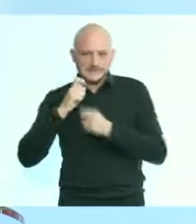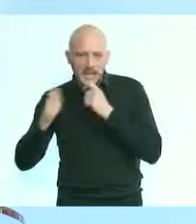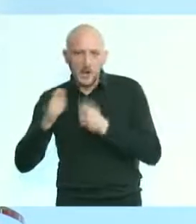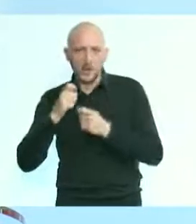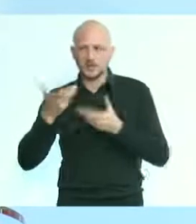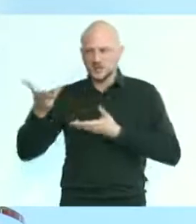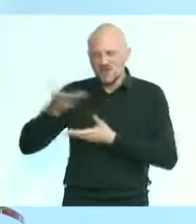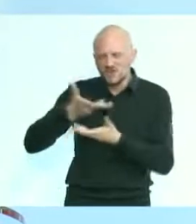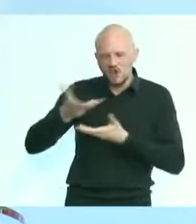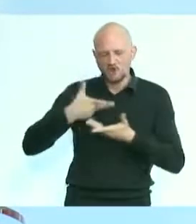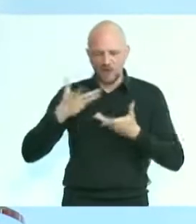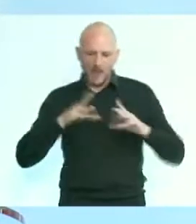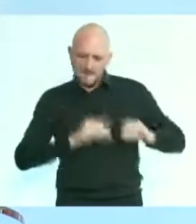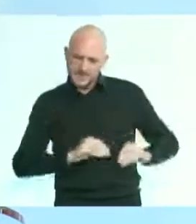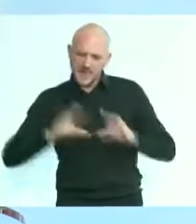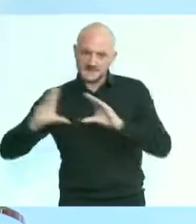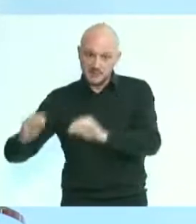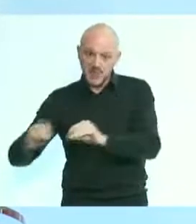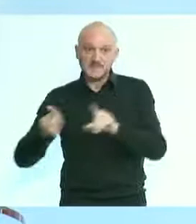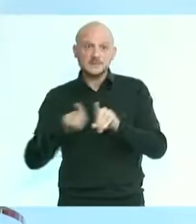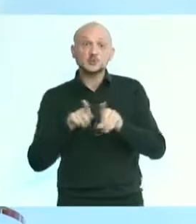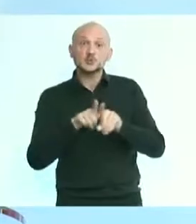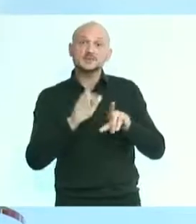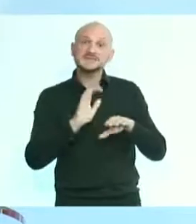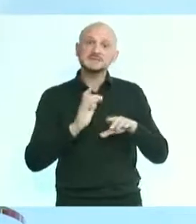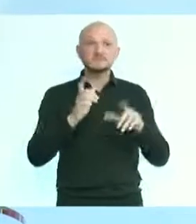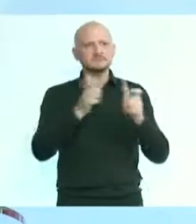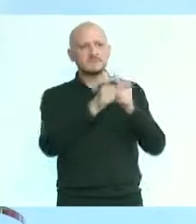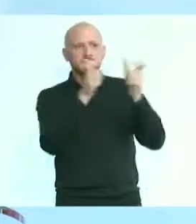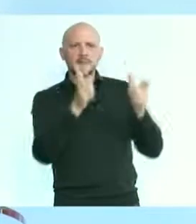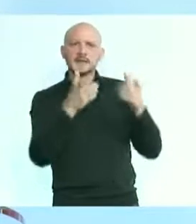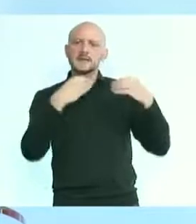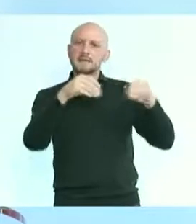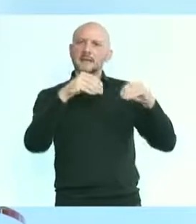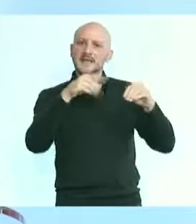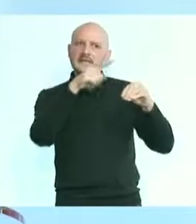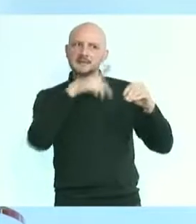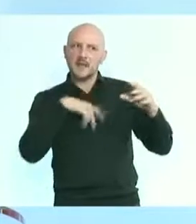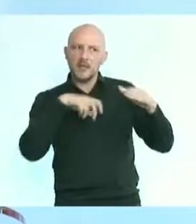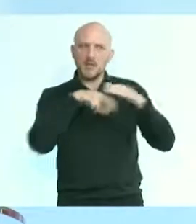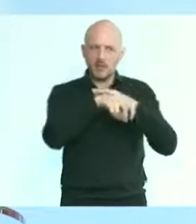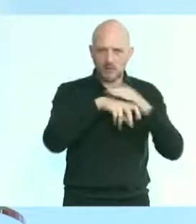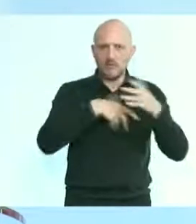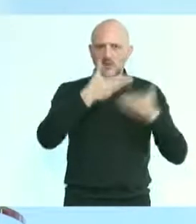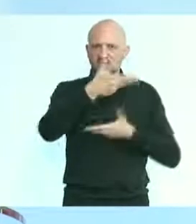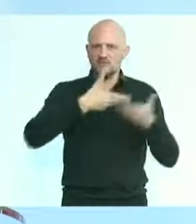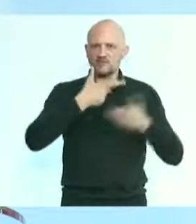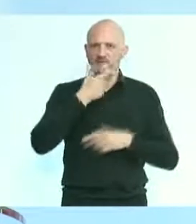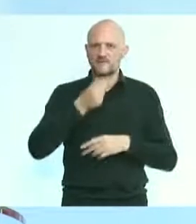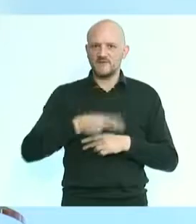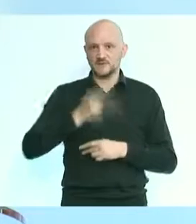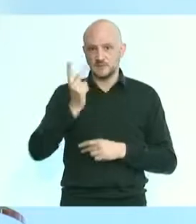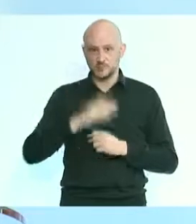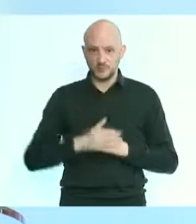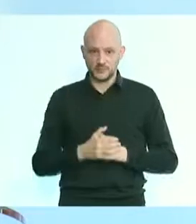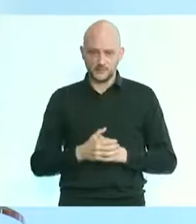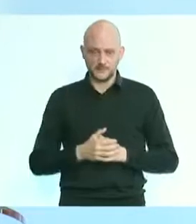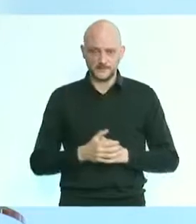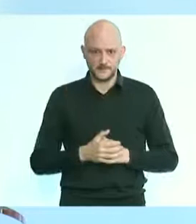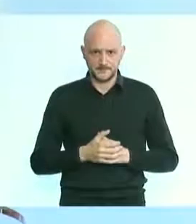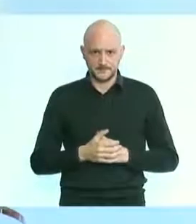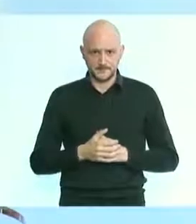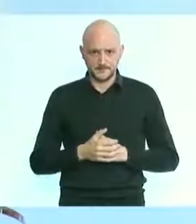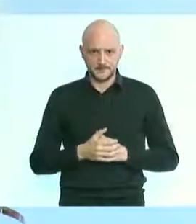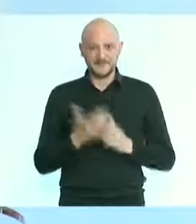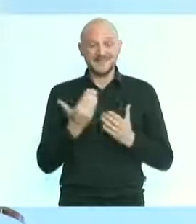les gestionnaires des établissements recevant du public dans les collectivités. Ce binôme permet aux volontaires